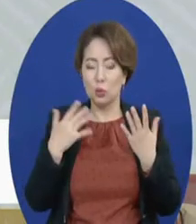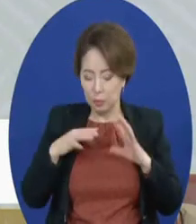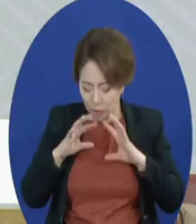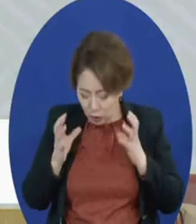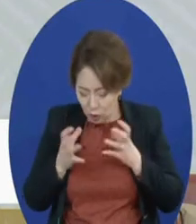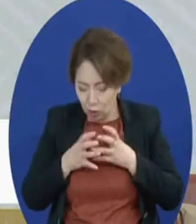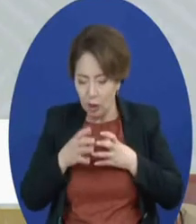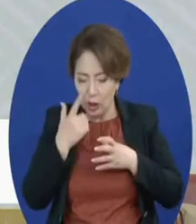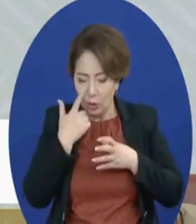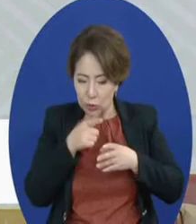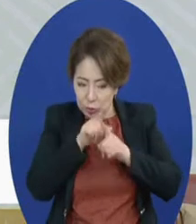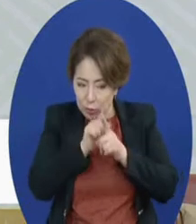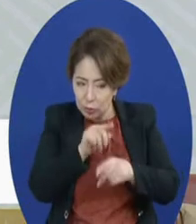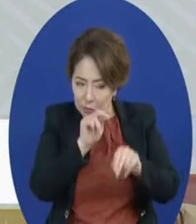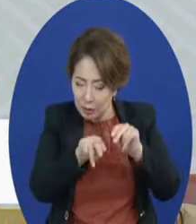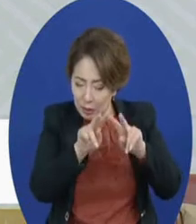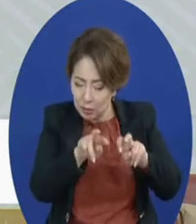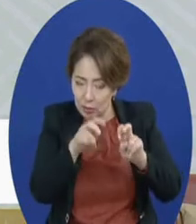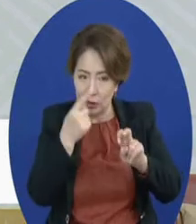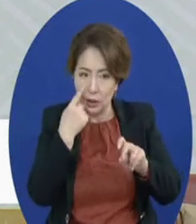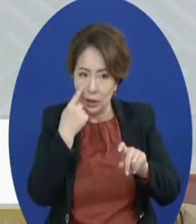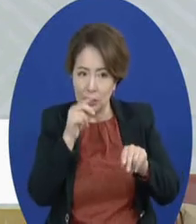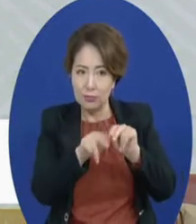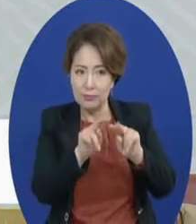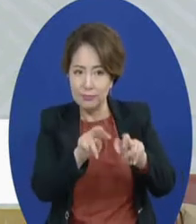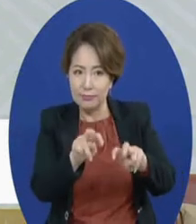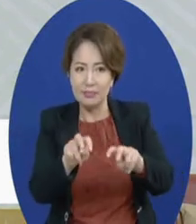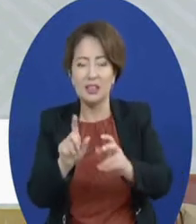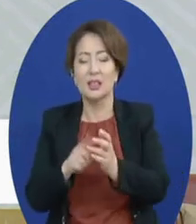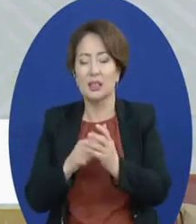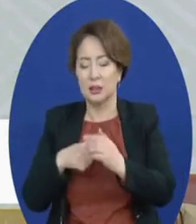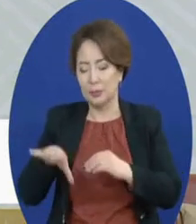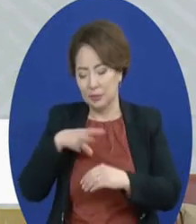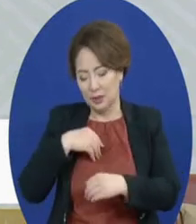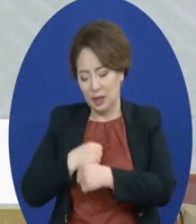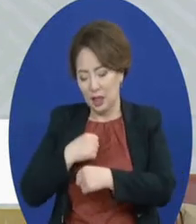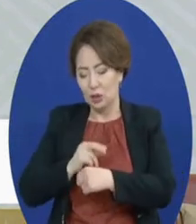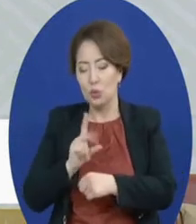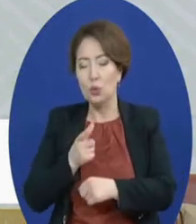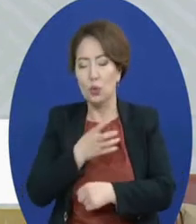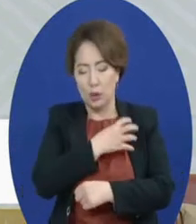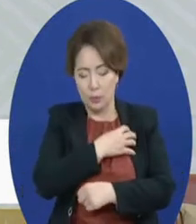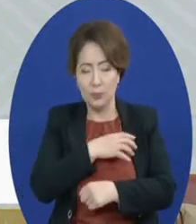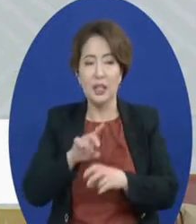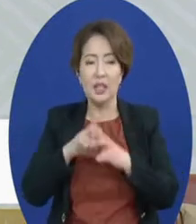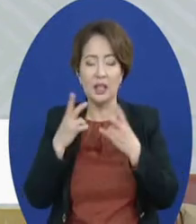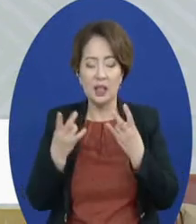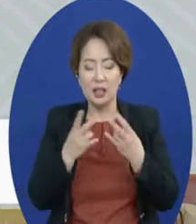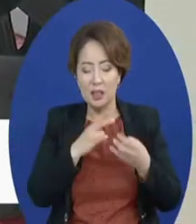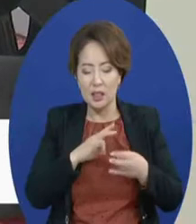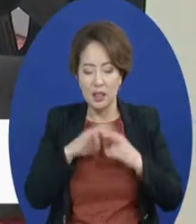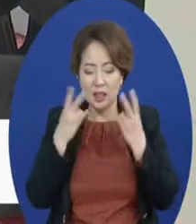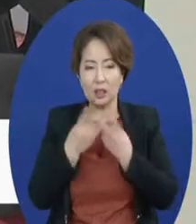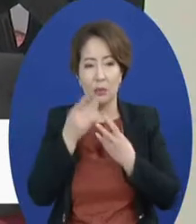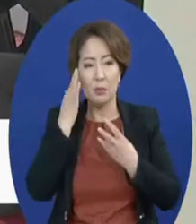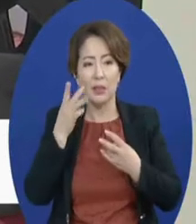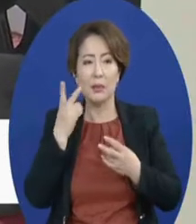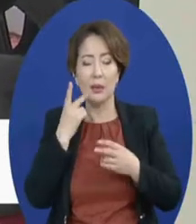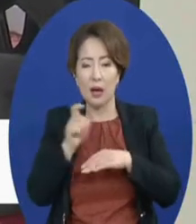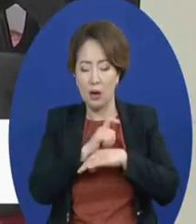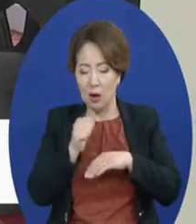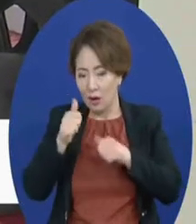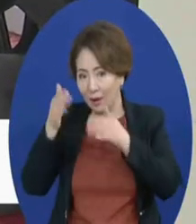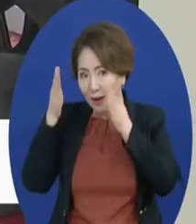дээрээ бүж бодитоор хэрэгжиж байгаа хэсэгт нь хяналтаа тавих ажил бидний бол гол үүрэг байгаа. Энэ дээр бол нийгмийн бодлогын байнгын хороо онцгойлон